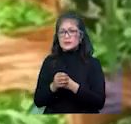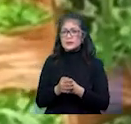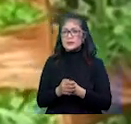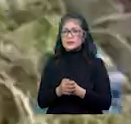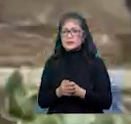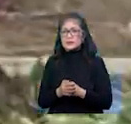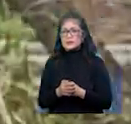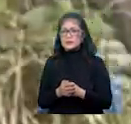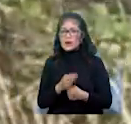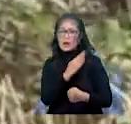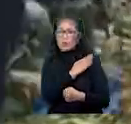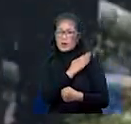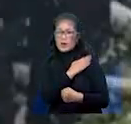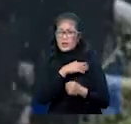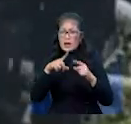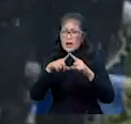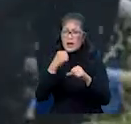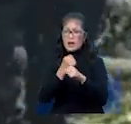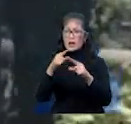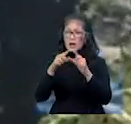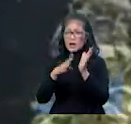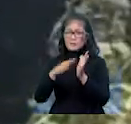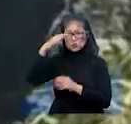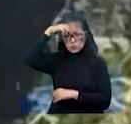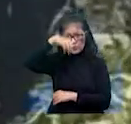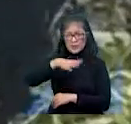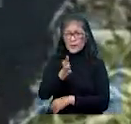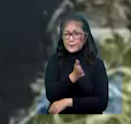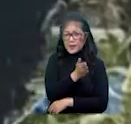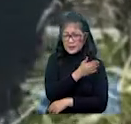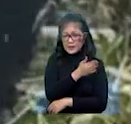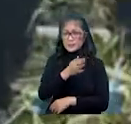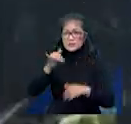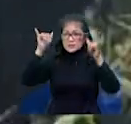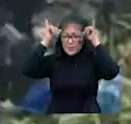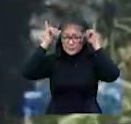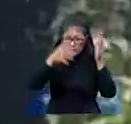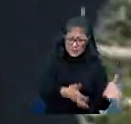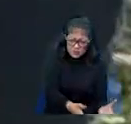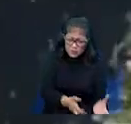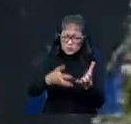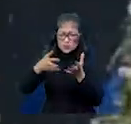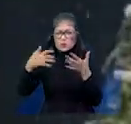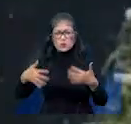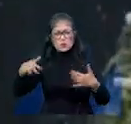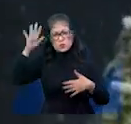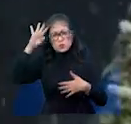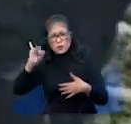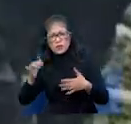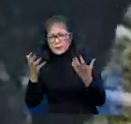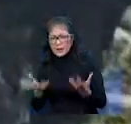Ampeange, Kabupaten Agam, Sumatera Barat. Evakuasi berlangsung dramatis dibantu warga, dilakukan dengan cara